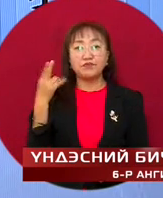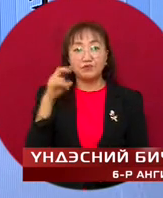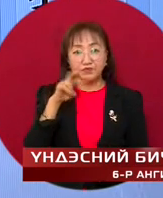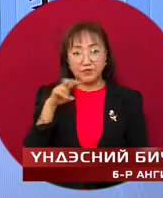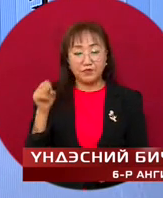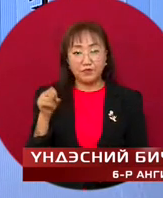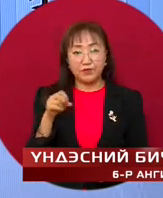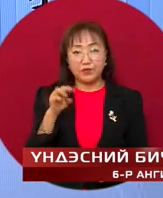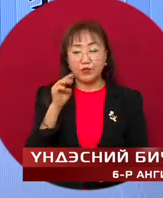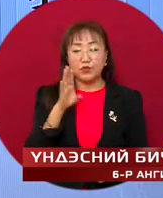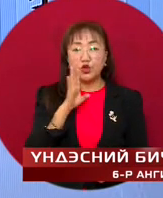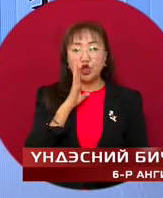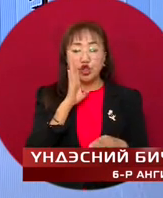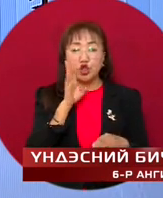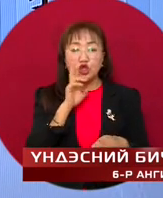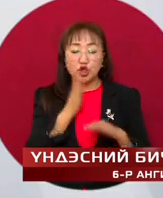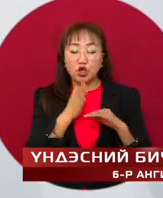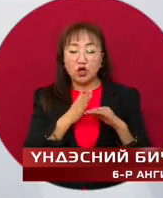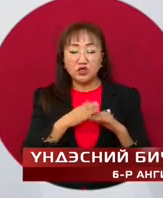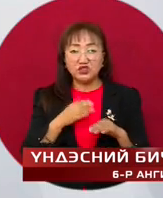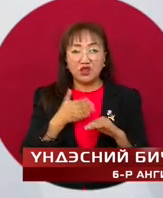тогооч хэрчих, ээж тавглах,